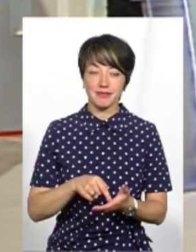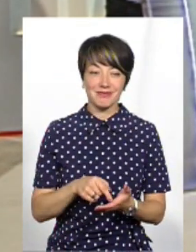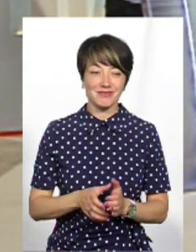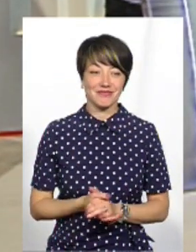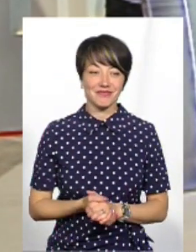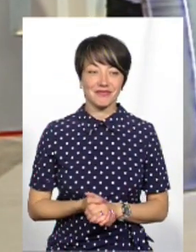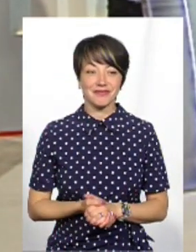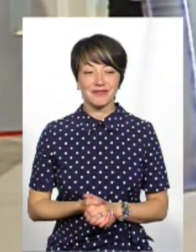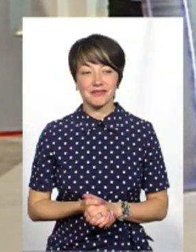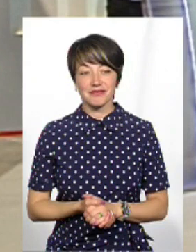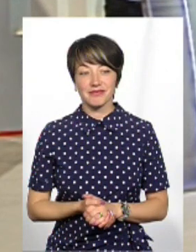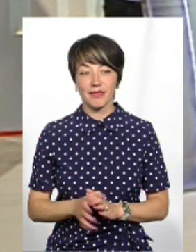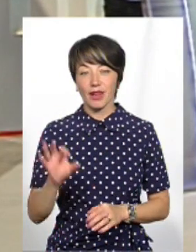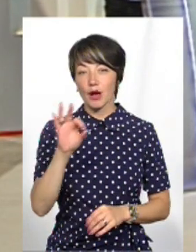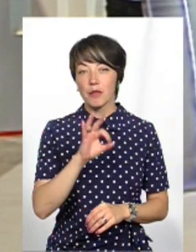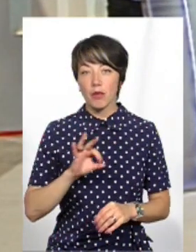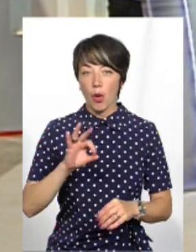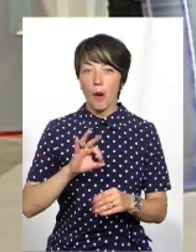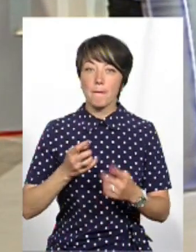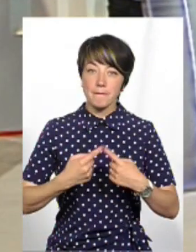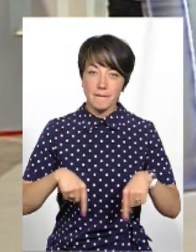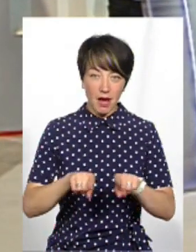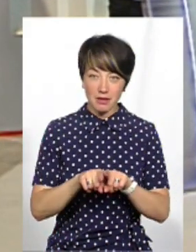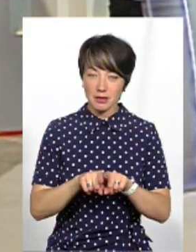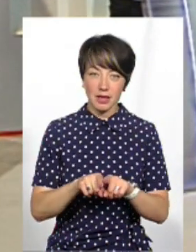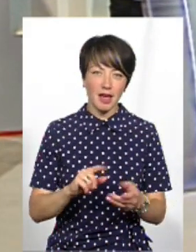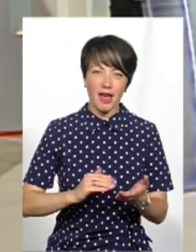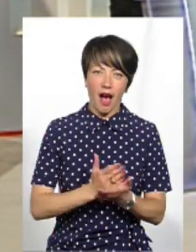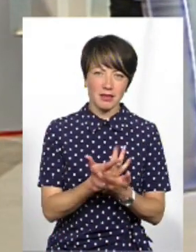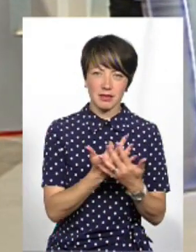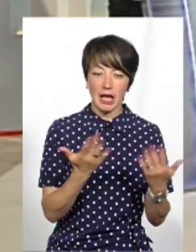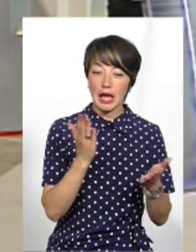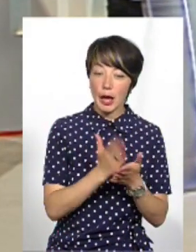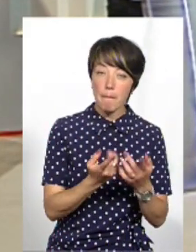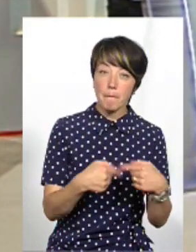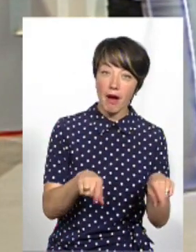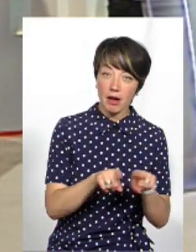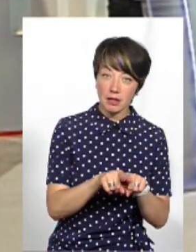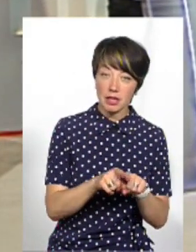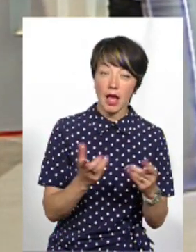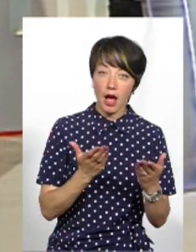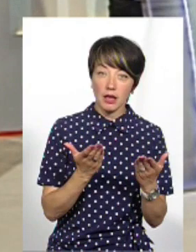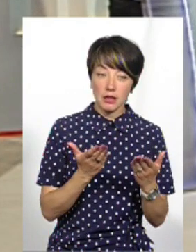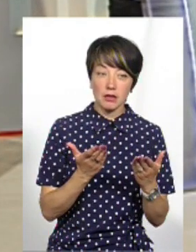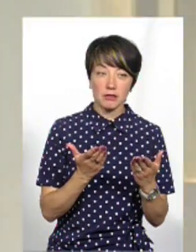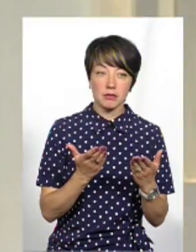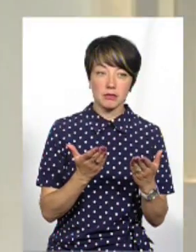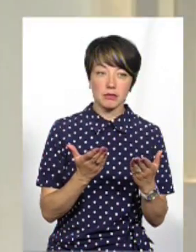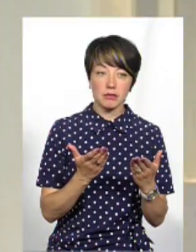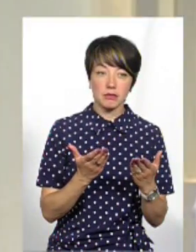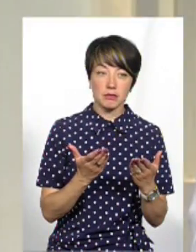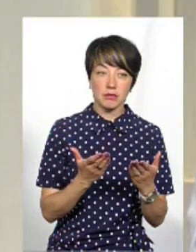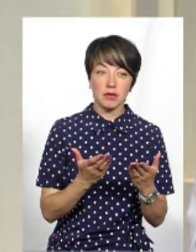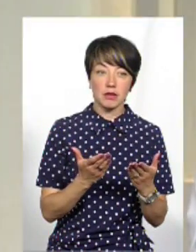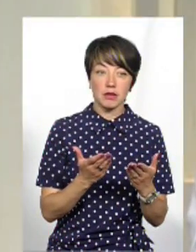Прошу, Олеже. Так, ну, стосовно партій, насправді якість абсолютно різна. Є партії, які підійшли узагальнено, тобто вони скинули,